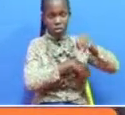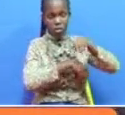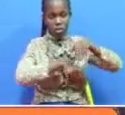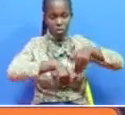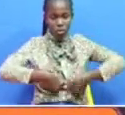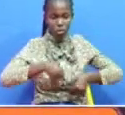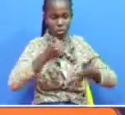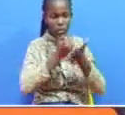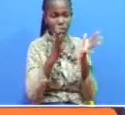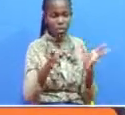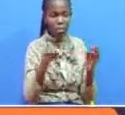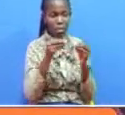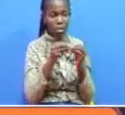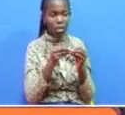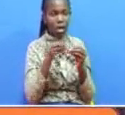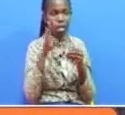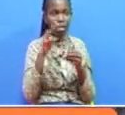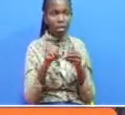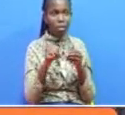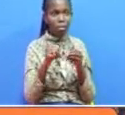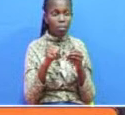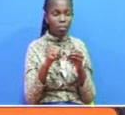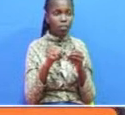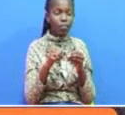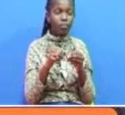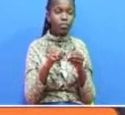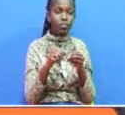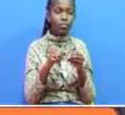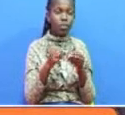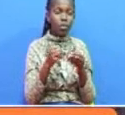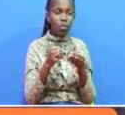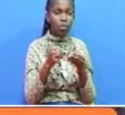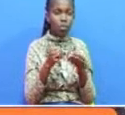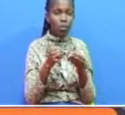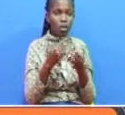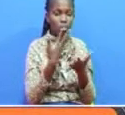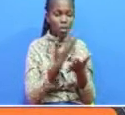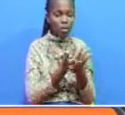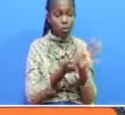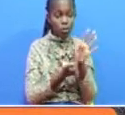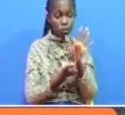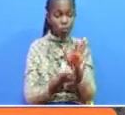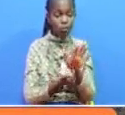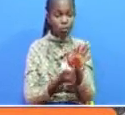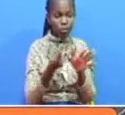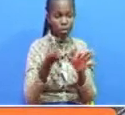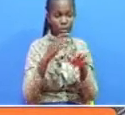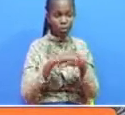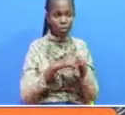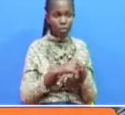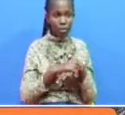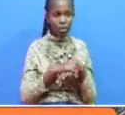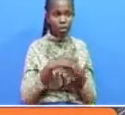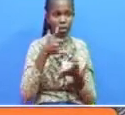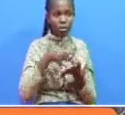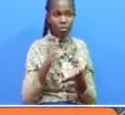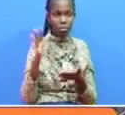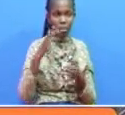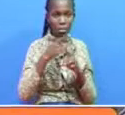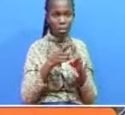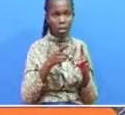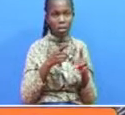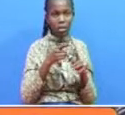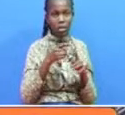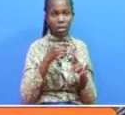nikenda amoni undu maili itekwethi ama kwa apply, makuwate ambesa isu. Undu isi tuunga wa, lakini siyesi tuunga wa